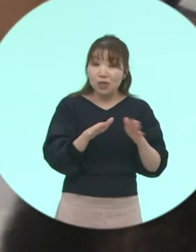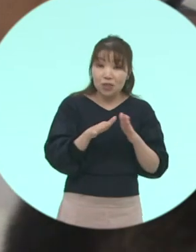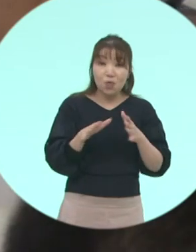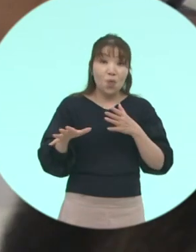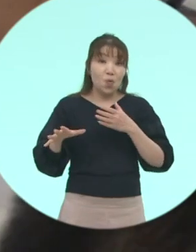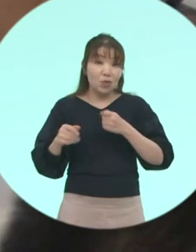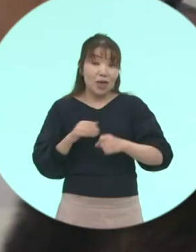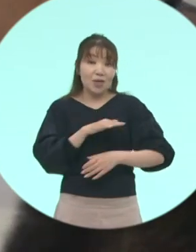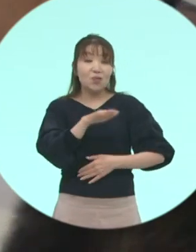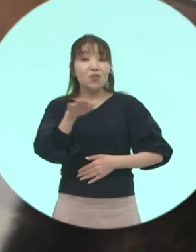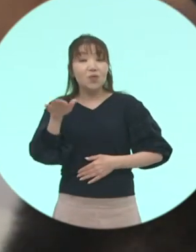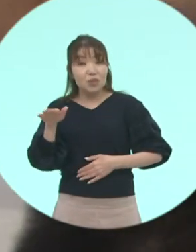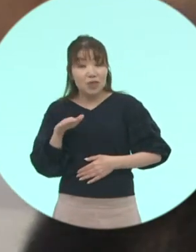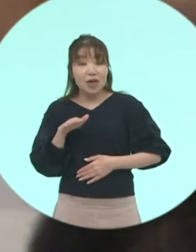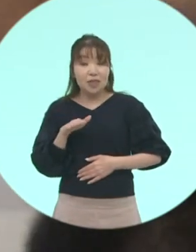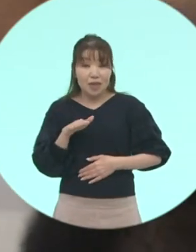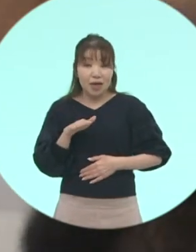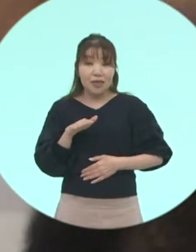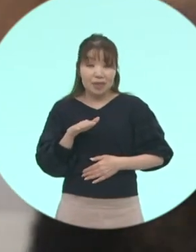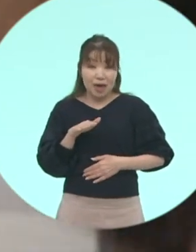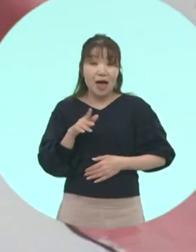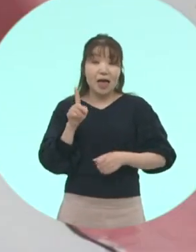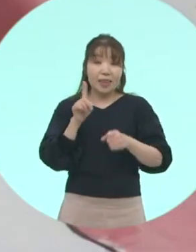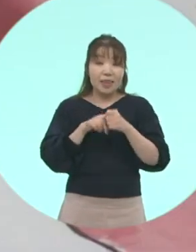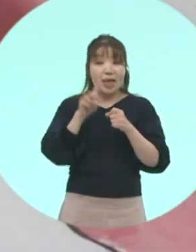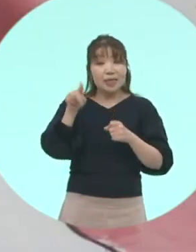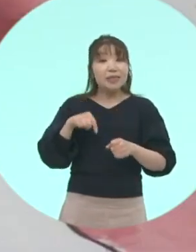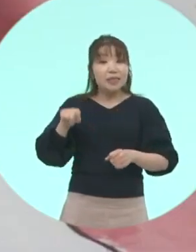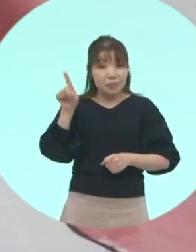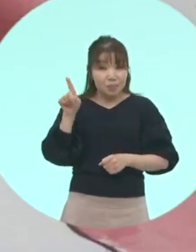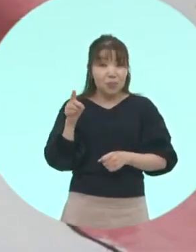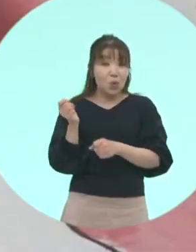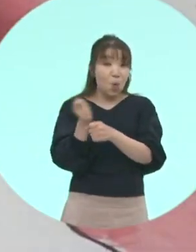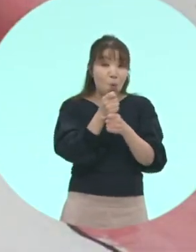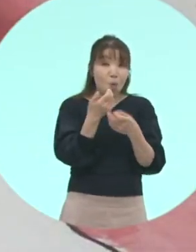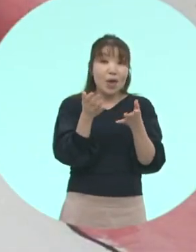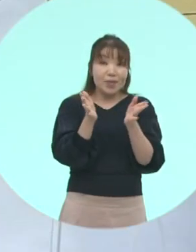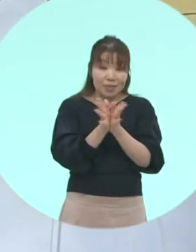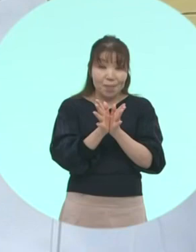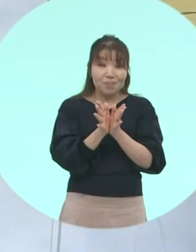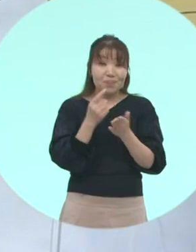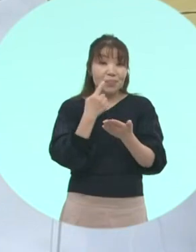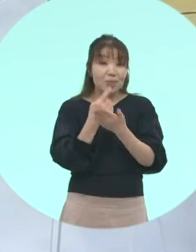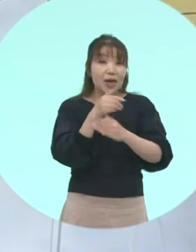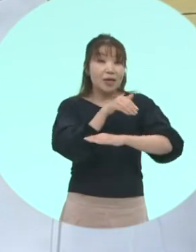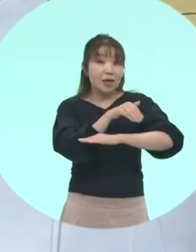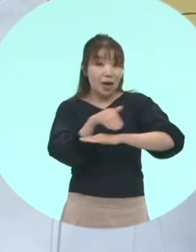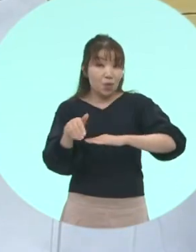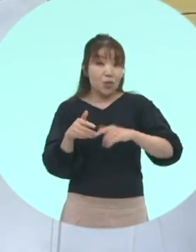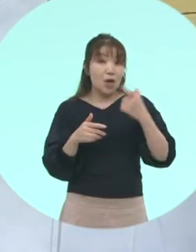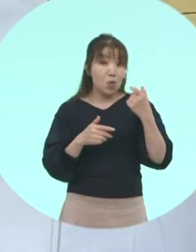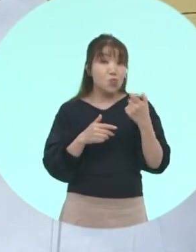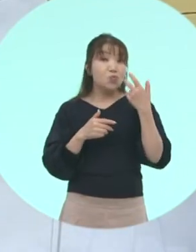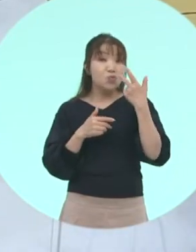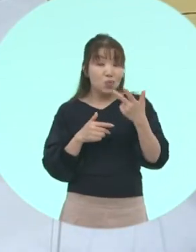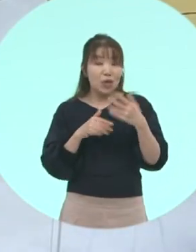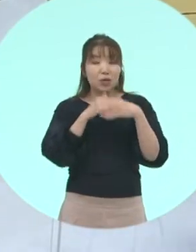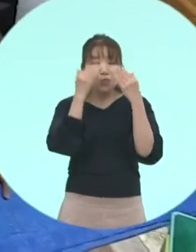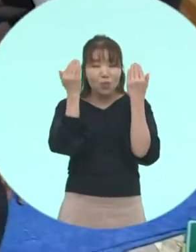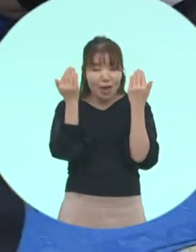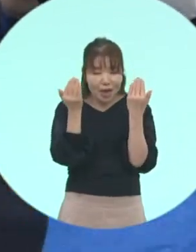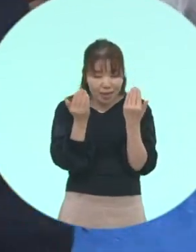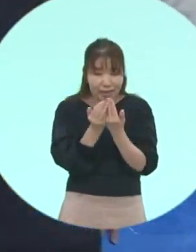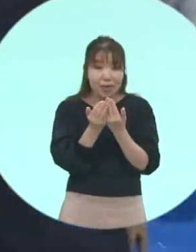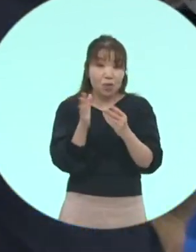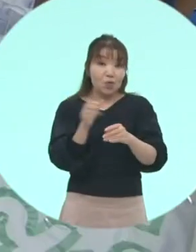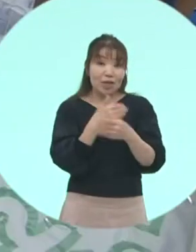徒の皆さんが年輪応援団として参加予定であった67全ての選手